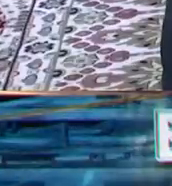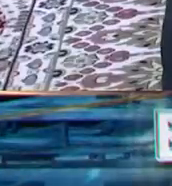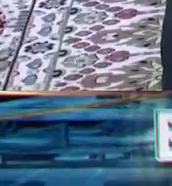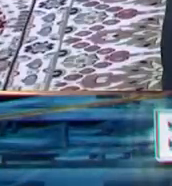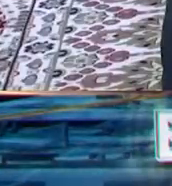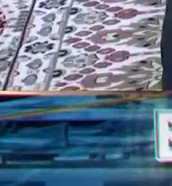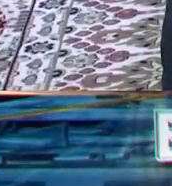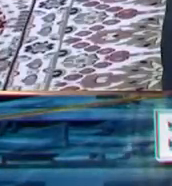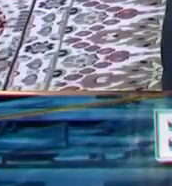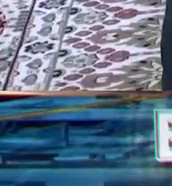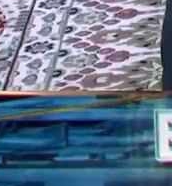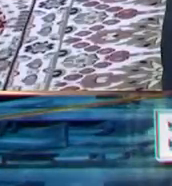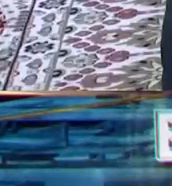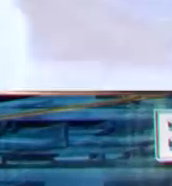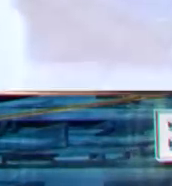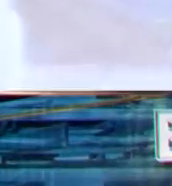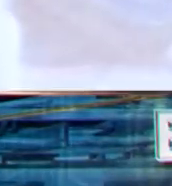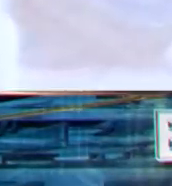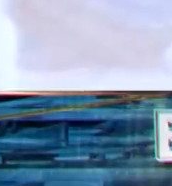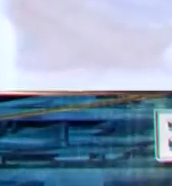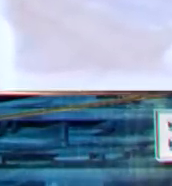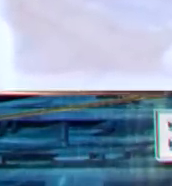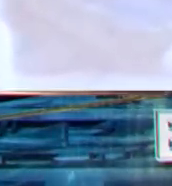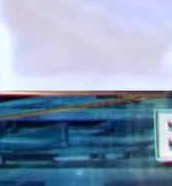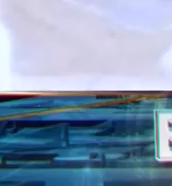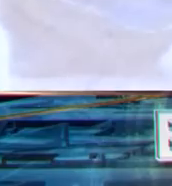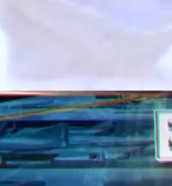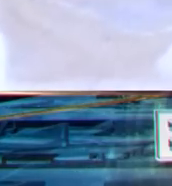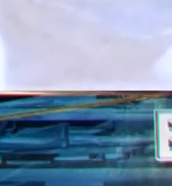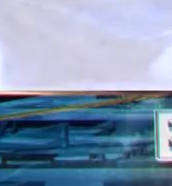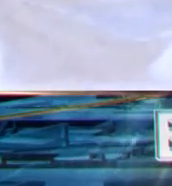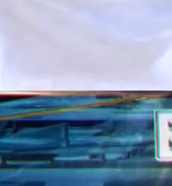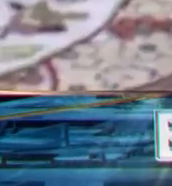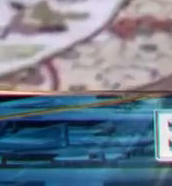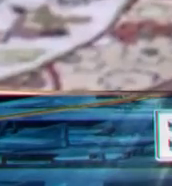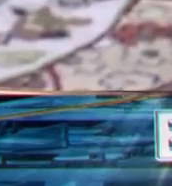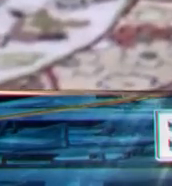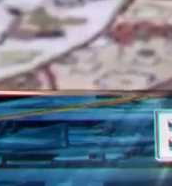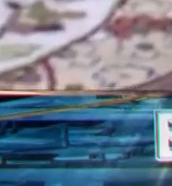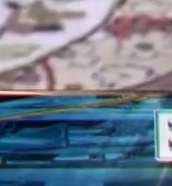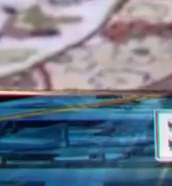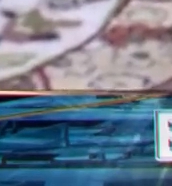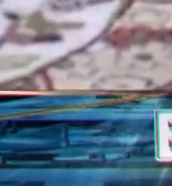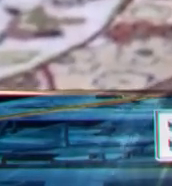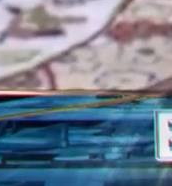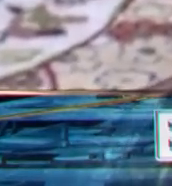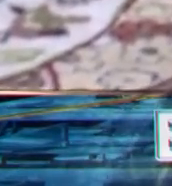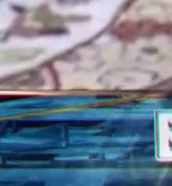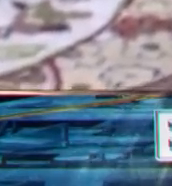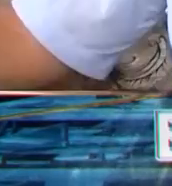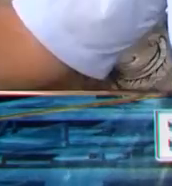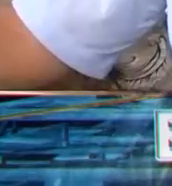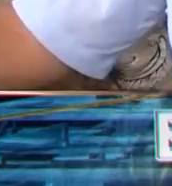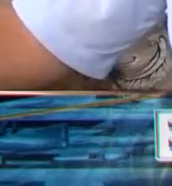Бесен қосқан бойдақтар. Арда Замат журналистикада оннан аса жұпты қосып, шаңырақ көтерулеріне себепкер